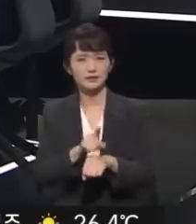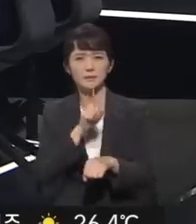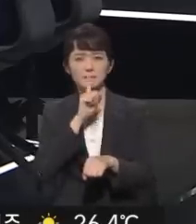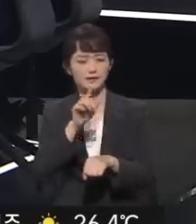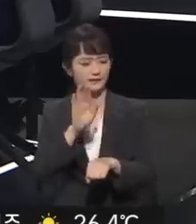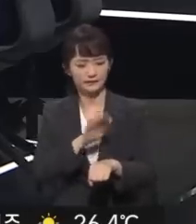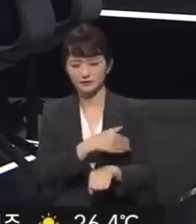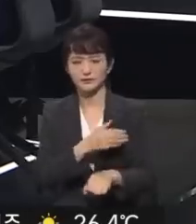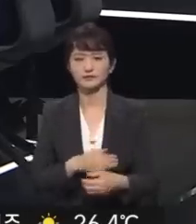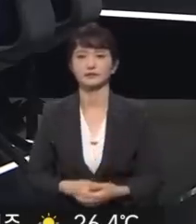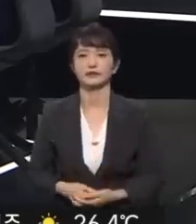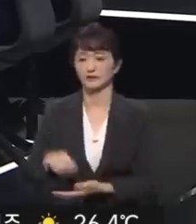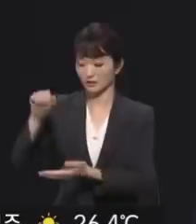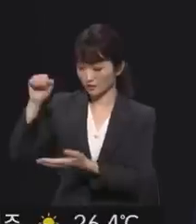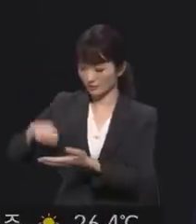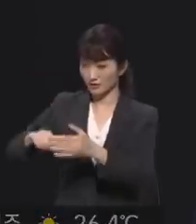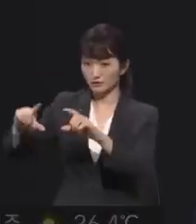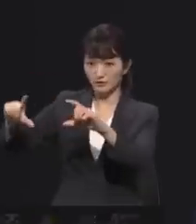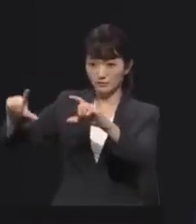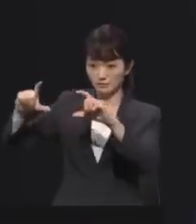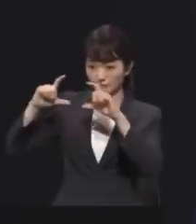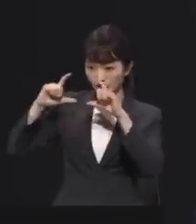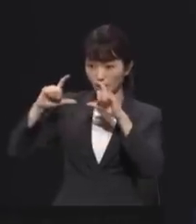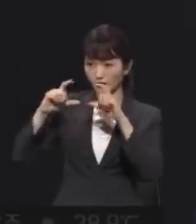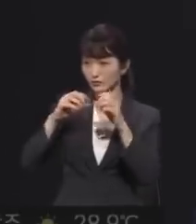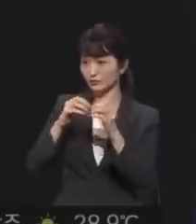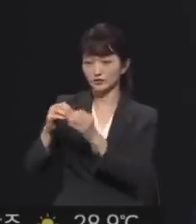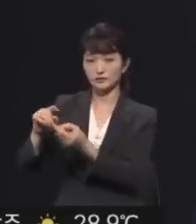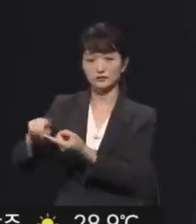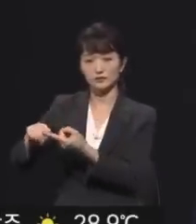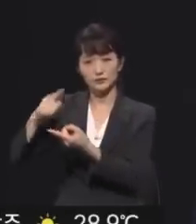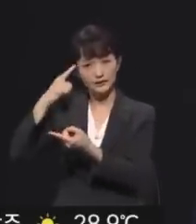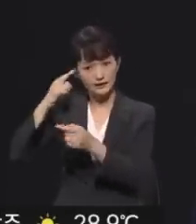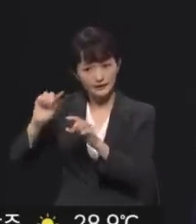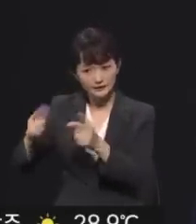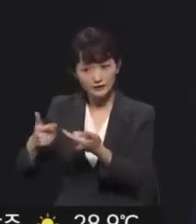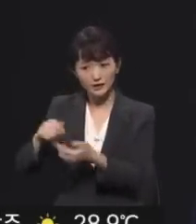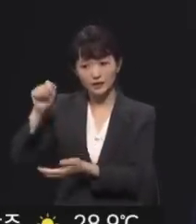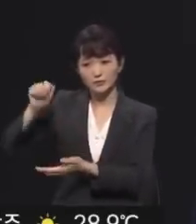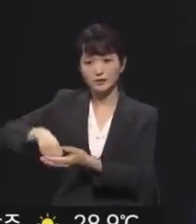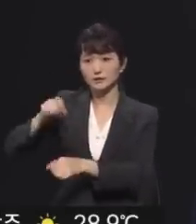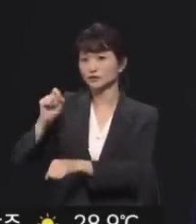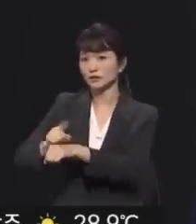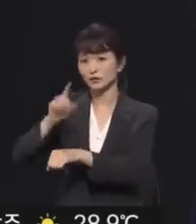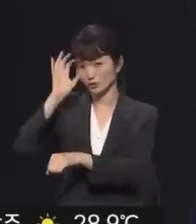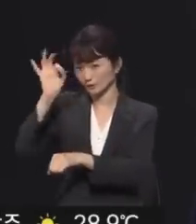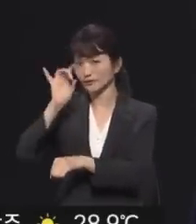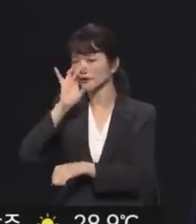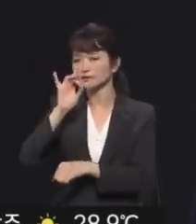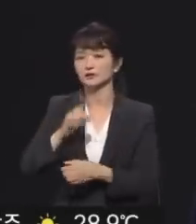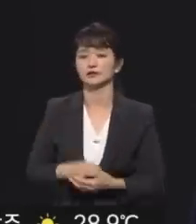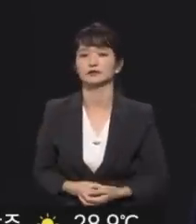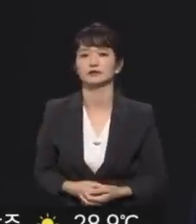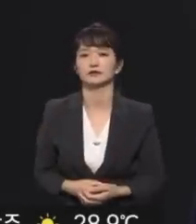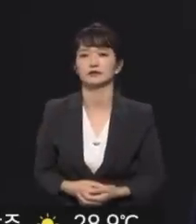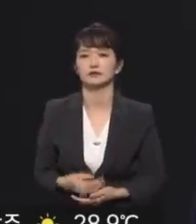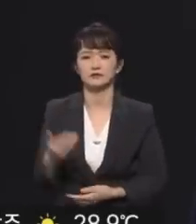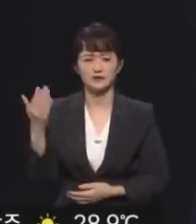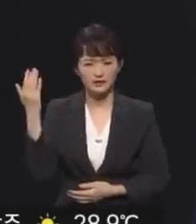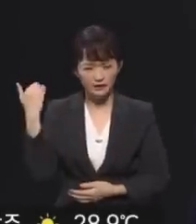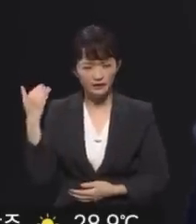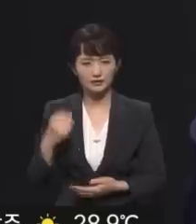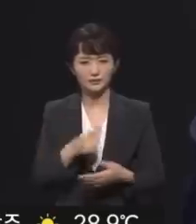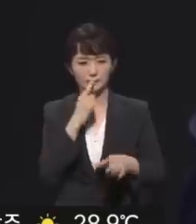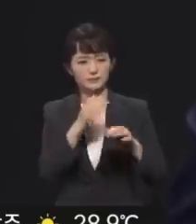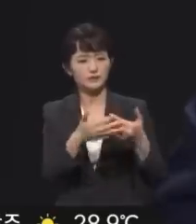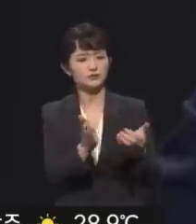그렇게 판사의 판결을 판결 무 자체로 보지 않고 판사의 성향을 보는 건 절대 해서는 안되는 과거에 우리가 그렇게 민주당 비난했던